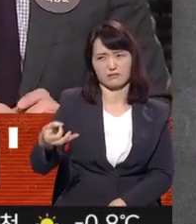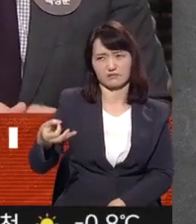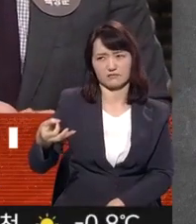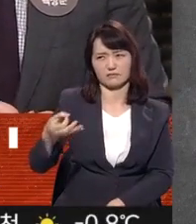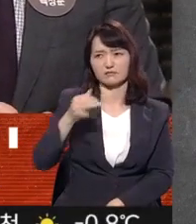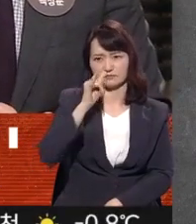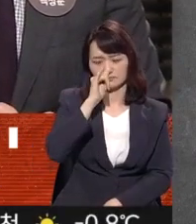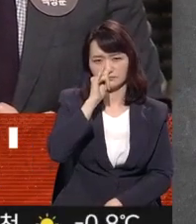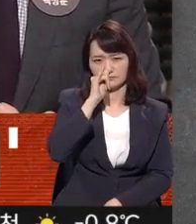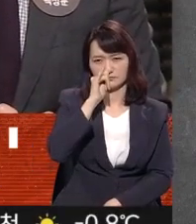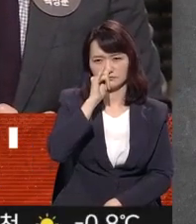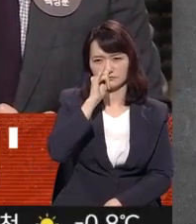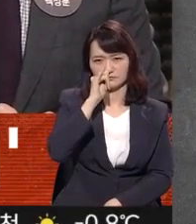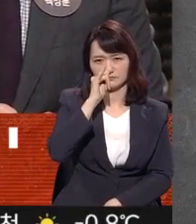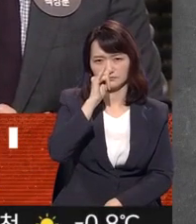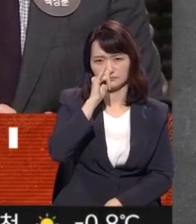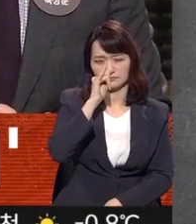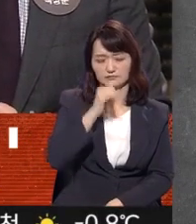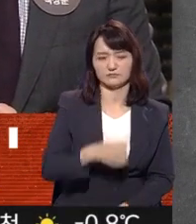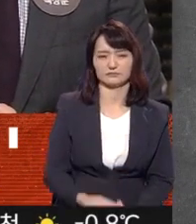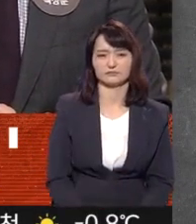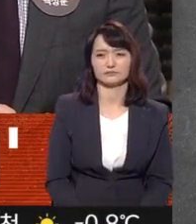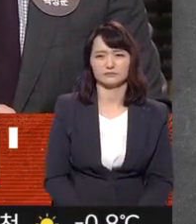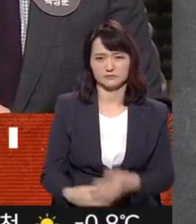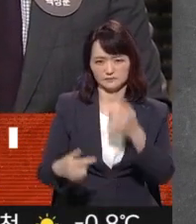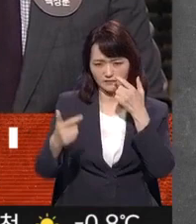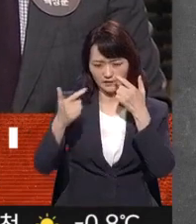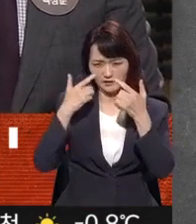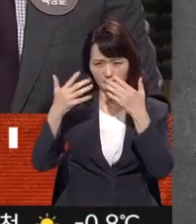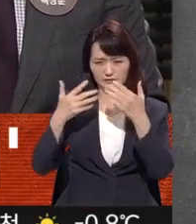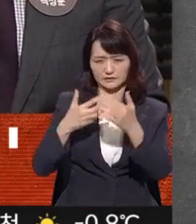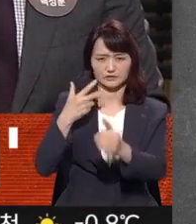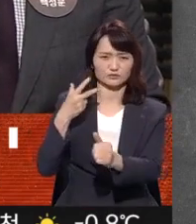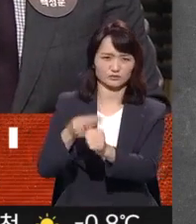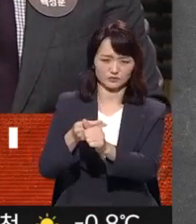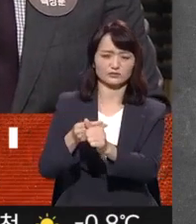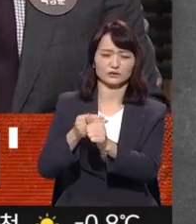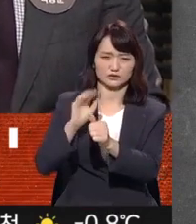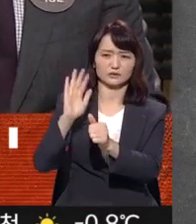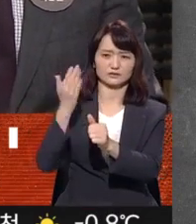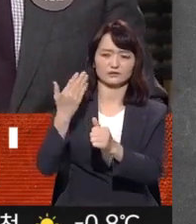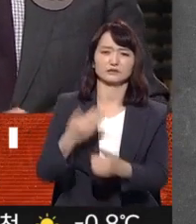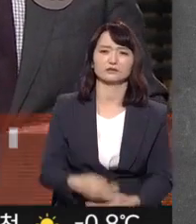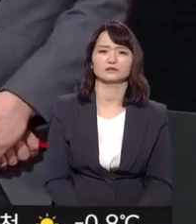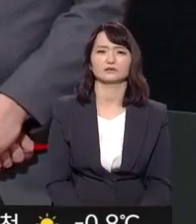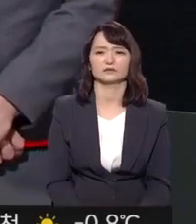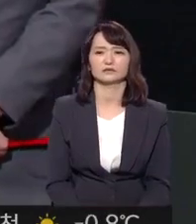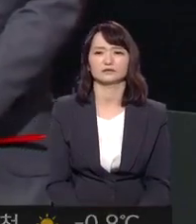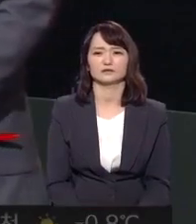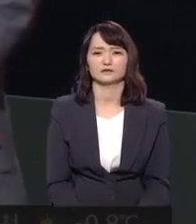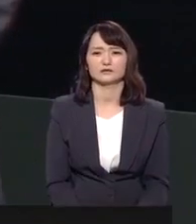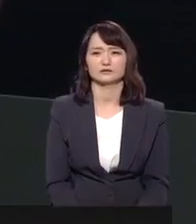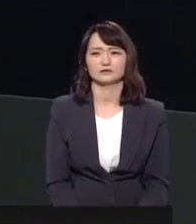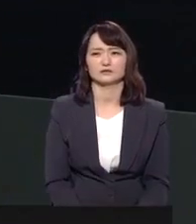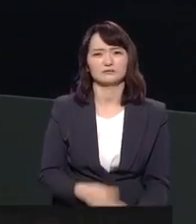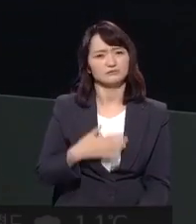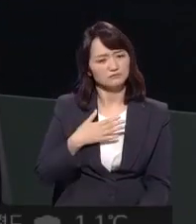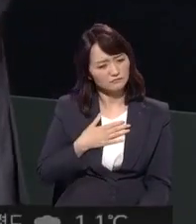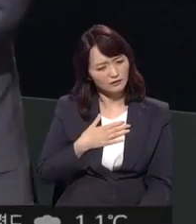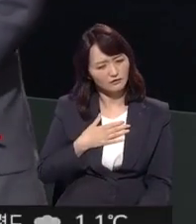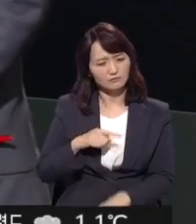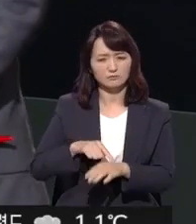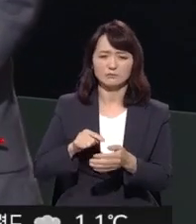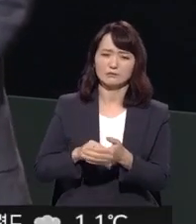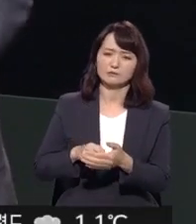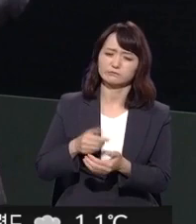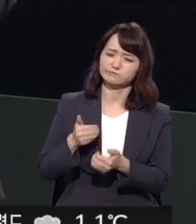처벌이 있다라는 거 처벌이나 이런 처분이 있다라는 거 명확하게 주제를 좀 시켜 드려야 될 것 같습니다 아 저러면 난 진짜 마음이 불편할 것